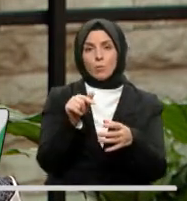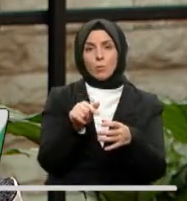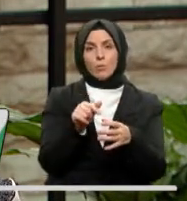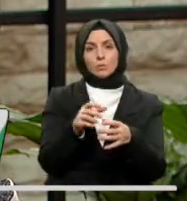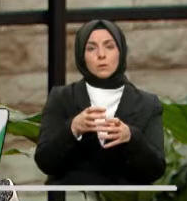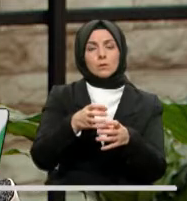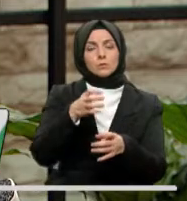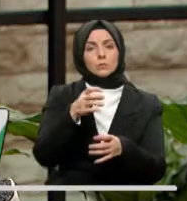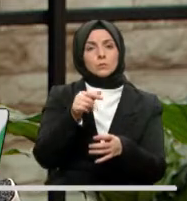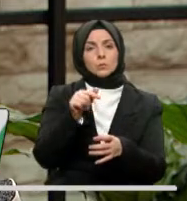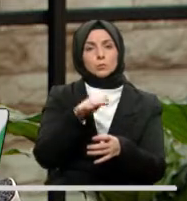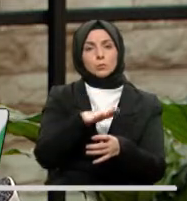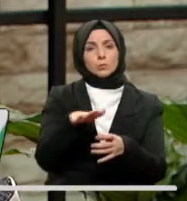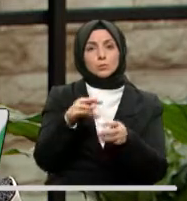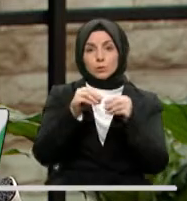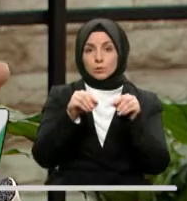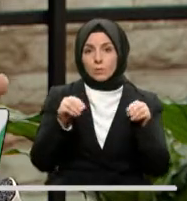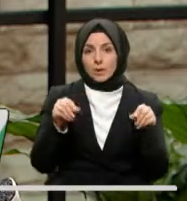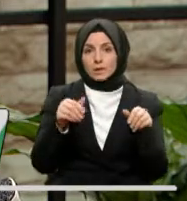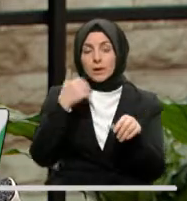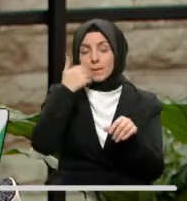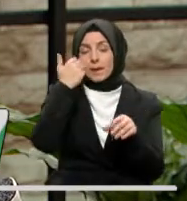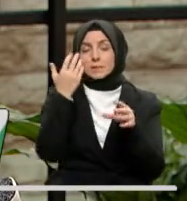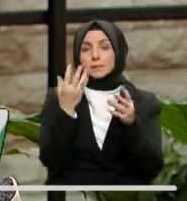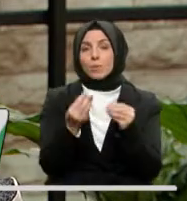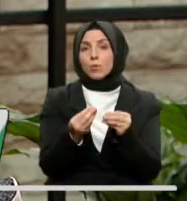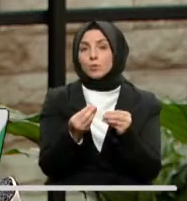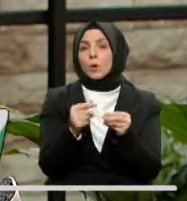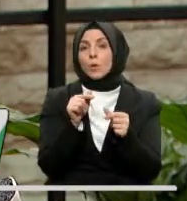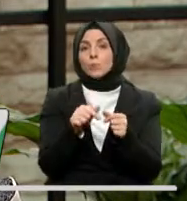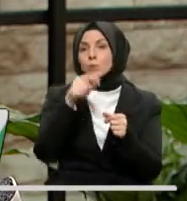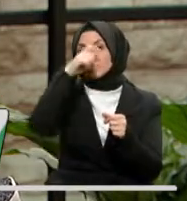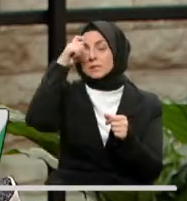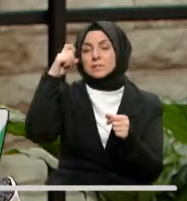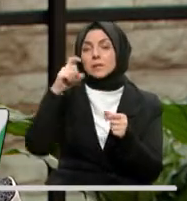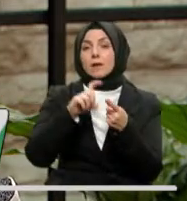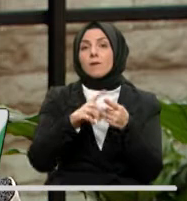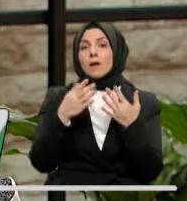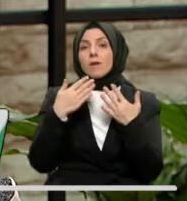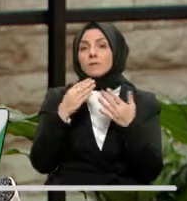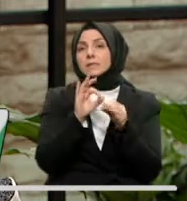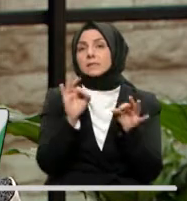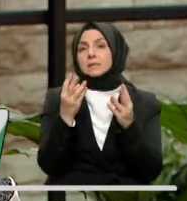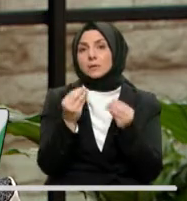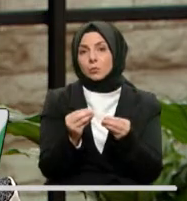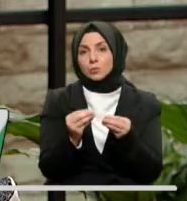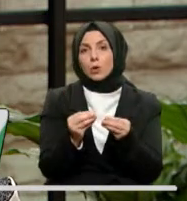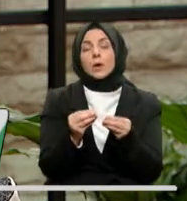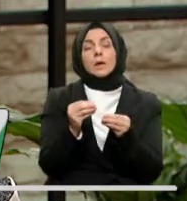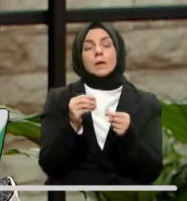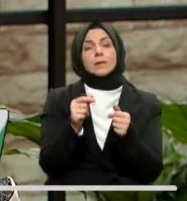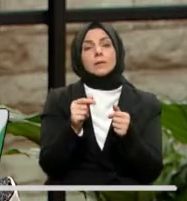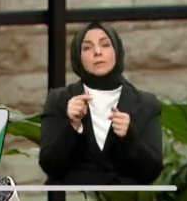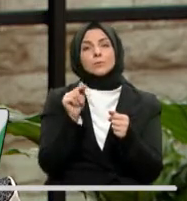Dolayısıyla Biz bunu şöyle diyoruz bu Orkide ya da diğer çiçekleri 3-4 defa yukarıdan sulayın bir ya da iki kez alttan